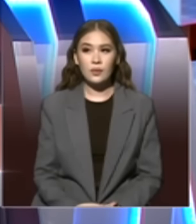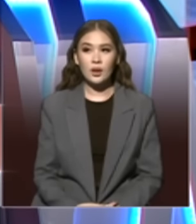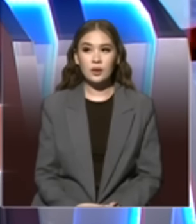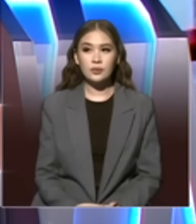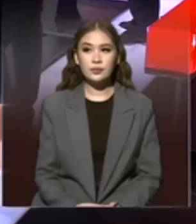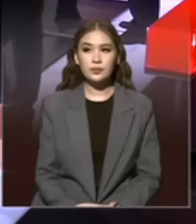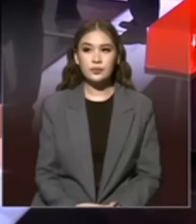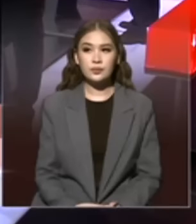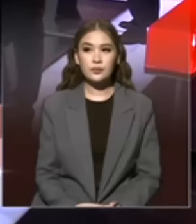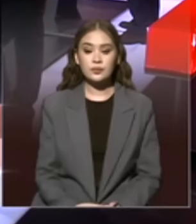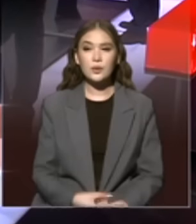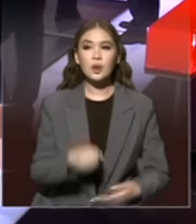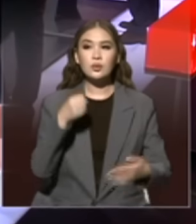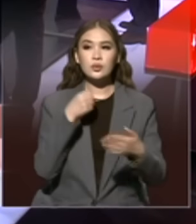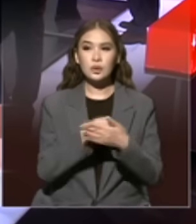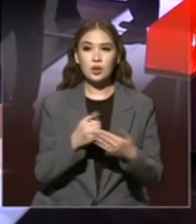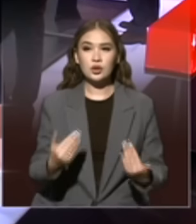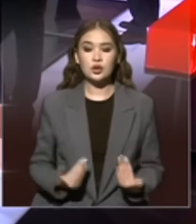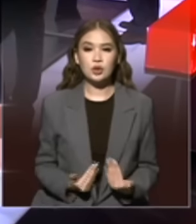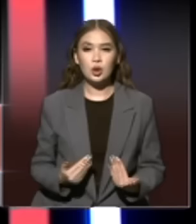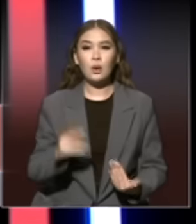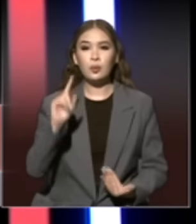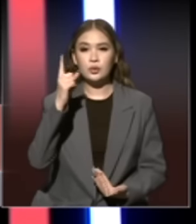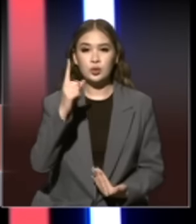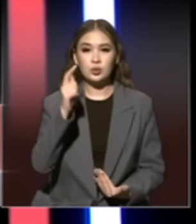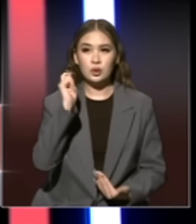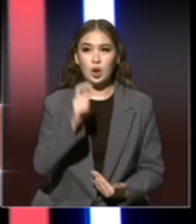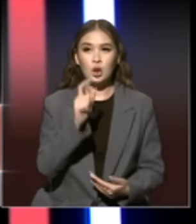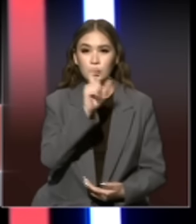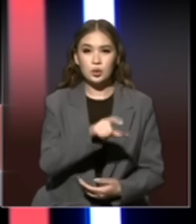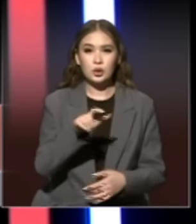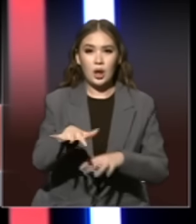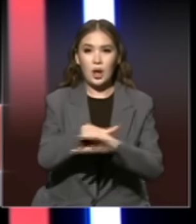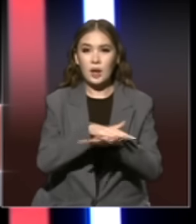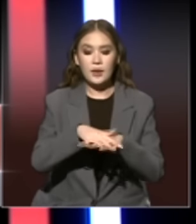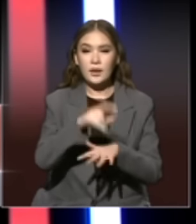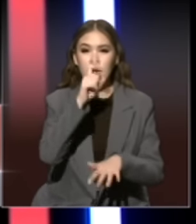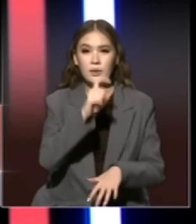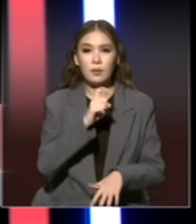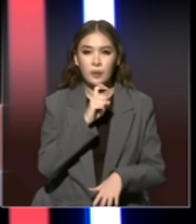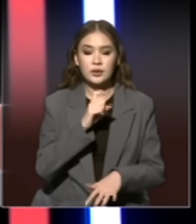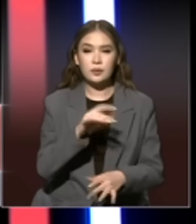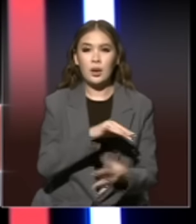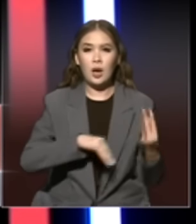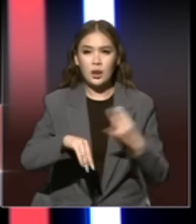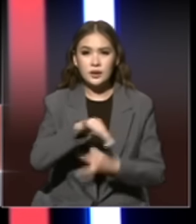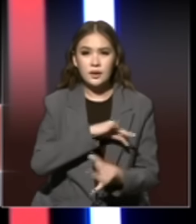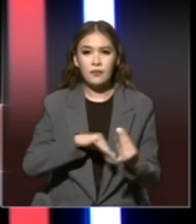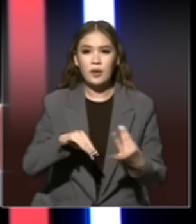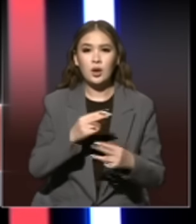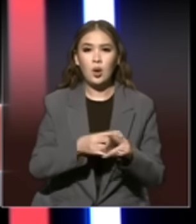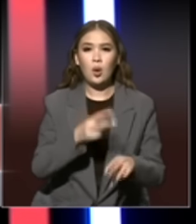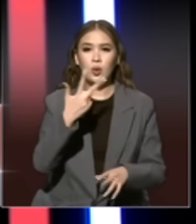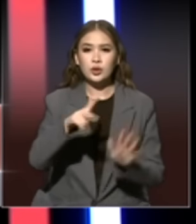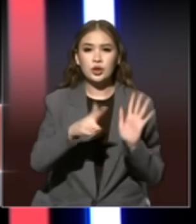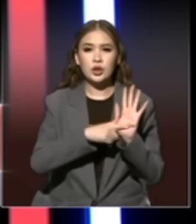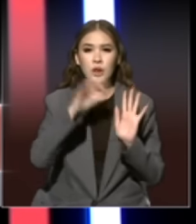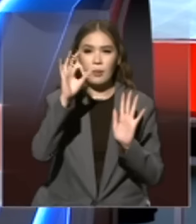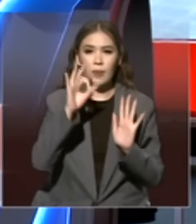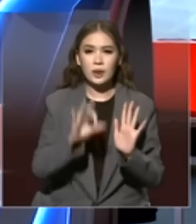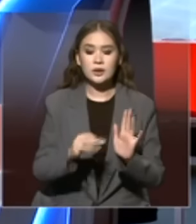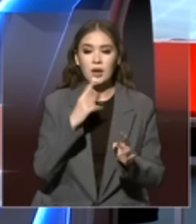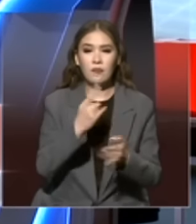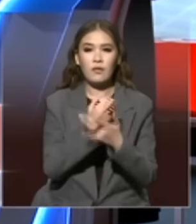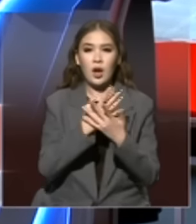Бұл жерде өмір бойы қай жерде жазаланады? Халықтың түсінбей жатқаны осы ғой. Мысалға сауалнама жүргізіліп жатыр. 37% мысалға